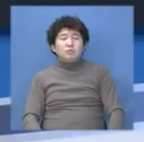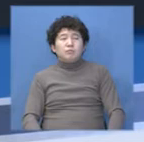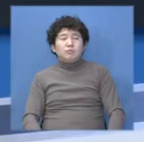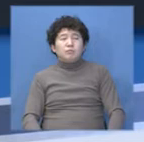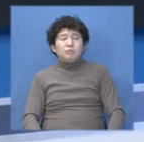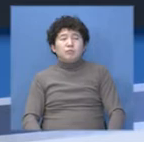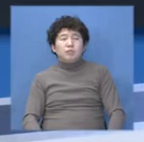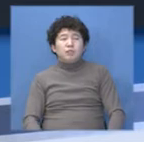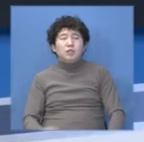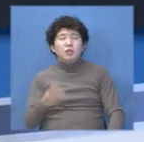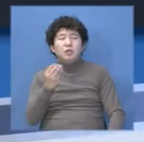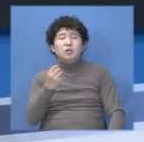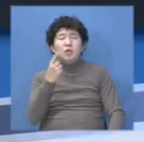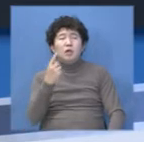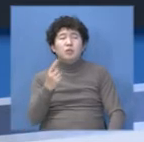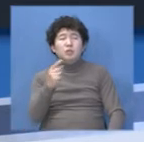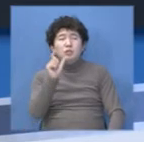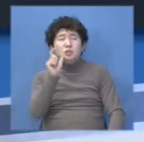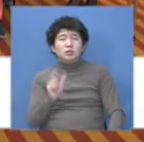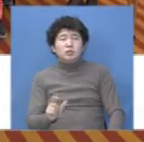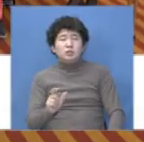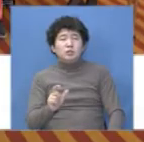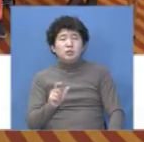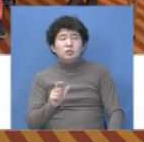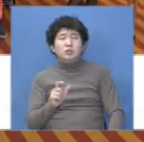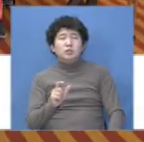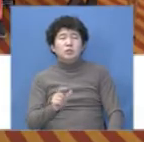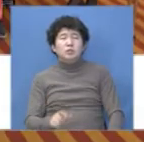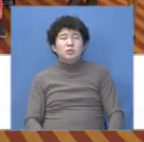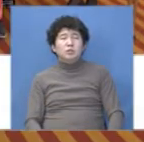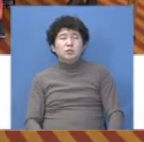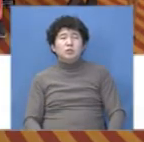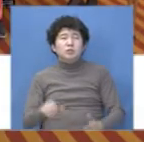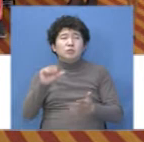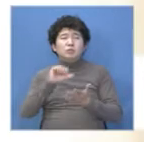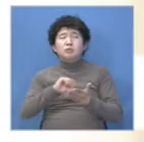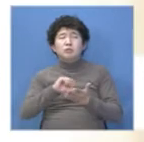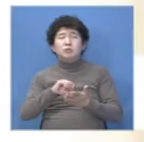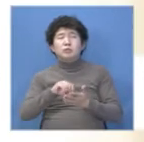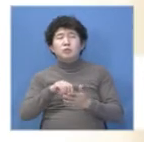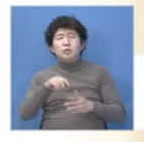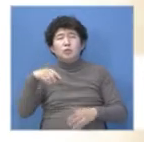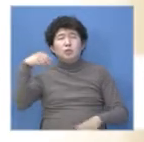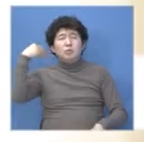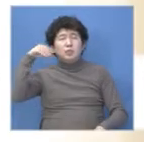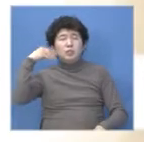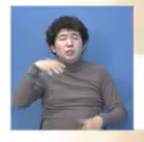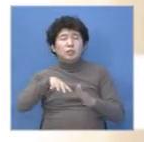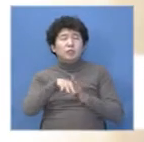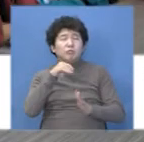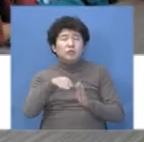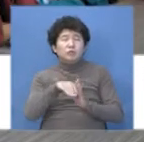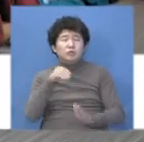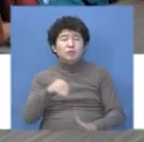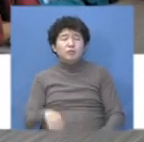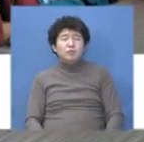Выдвинут еще один кандидат в президенты. В Астане на пленарном заседании Республиканского общественного объединения «Казак Аналары